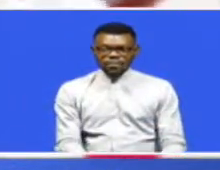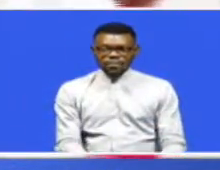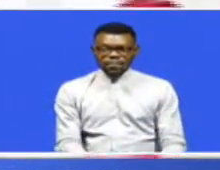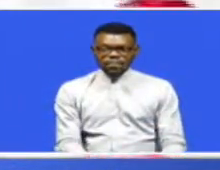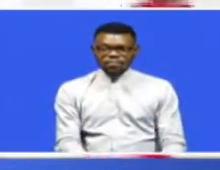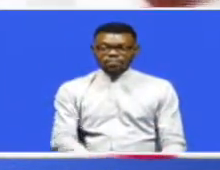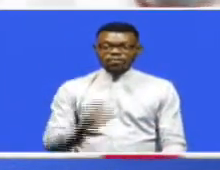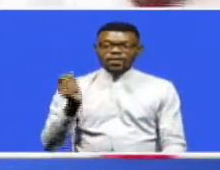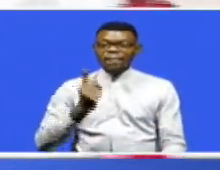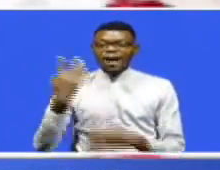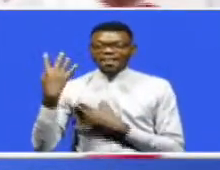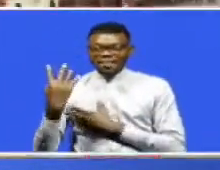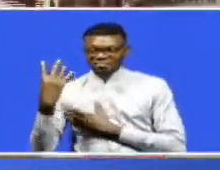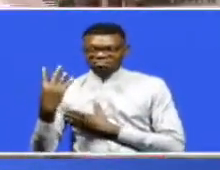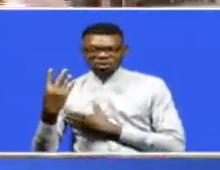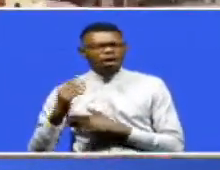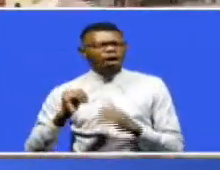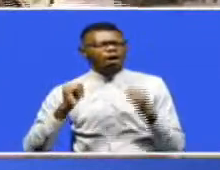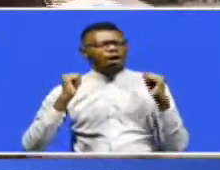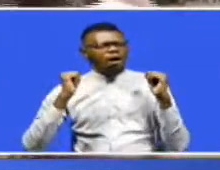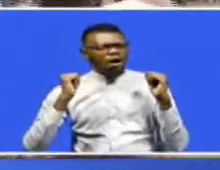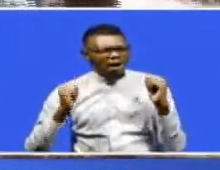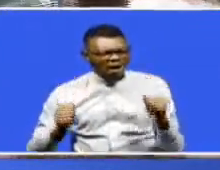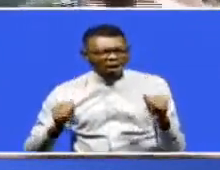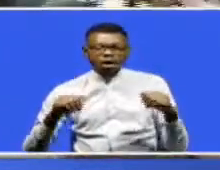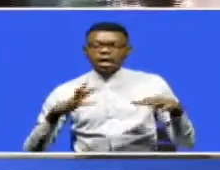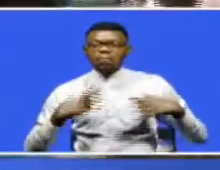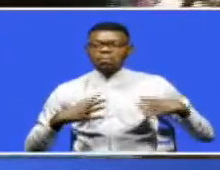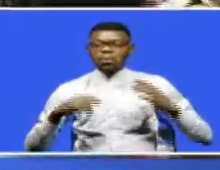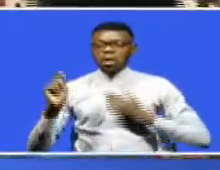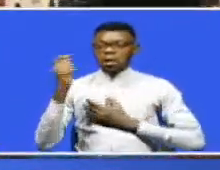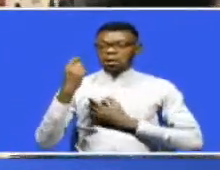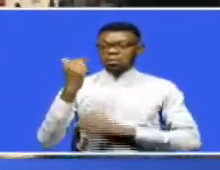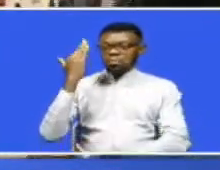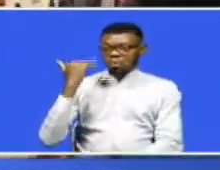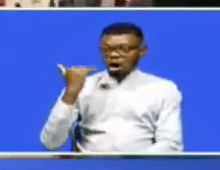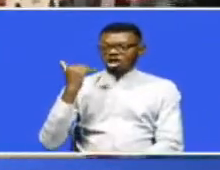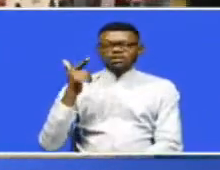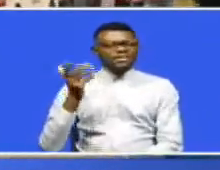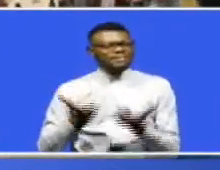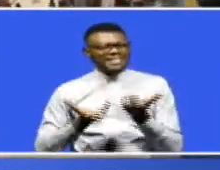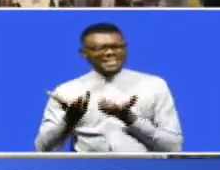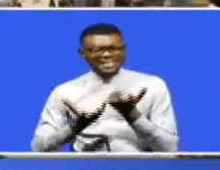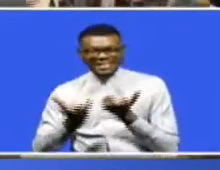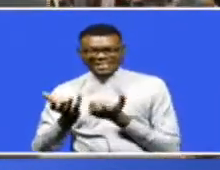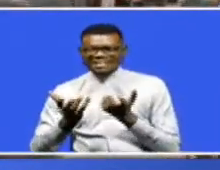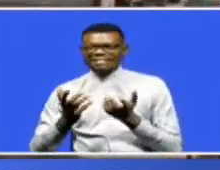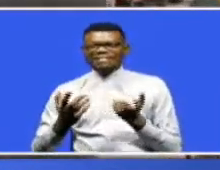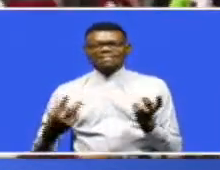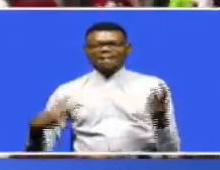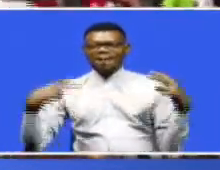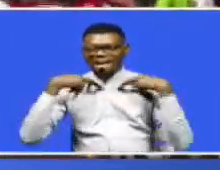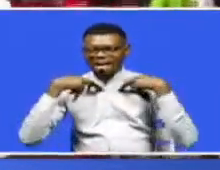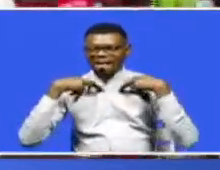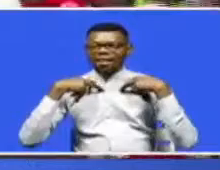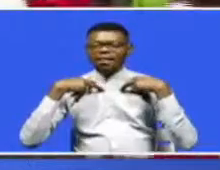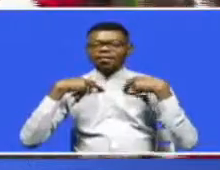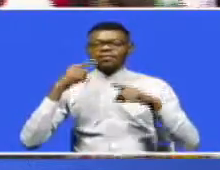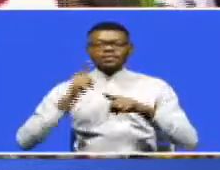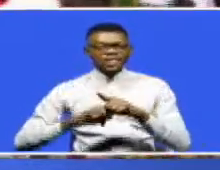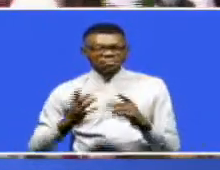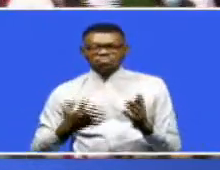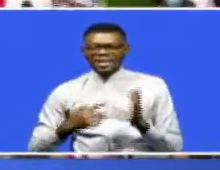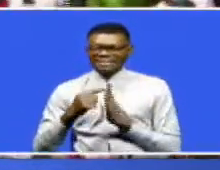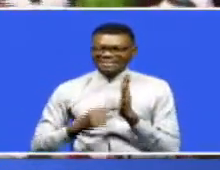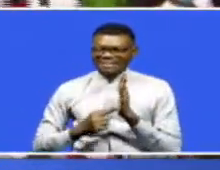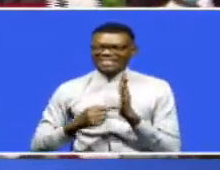Mwezi Aprili ulikuwa mwezi mgumu sana kwa Wakenya, kwani shughuli za kibiashara zilikwama ghafla baada ya vikwazo